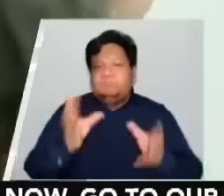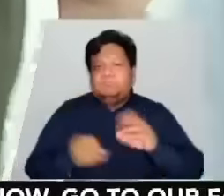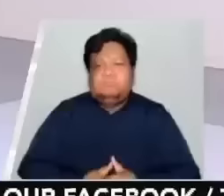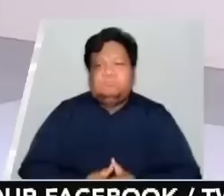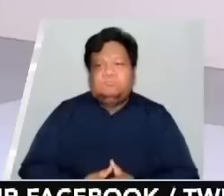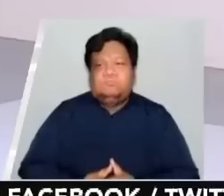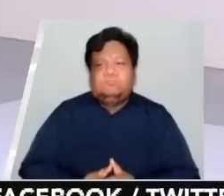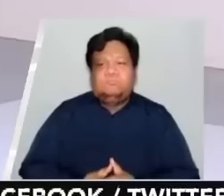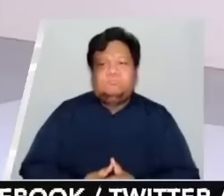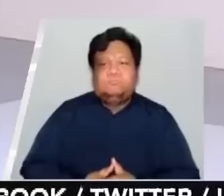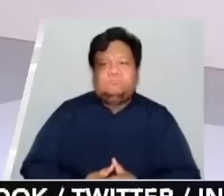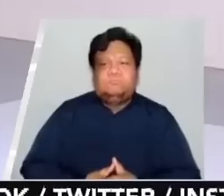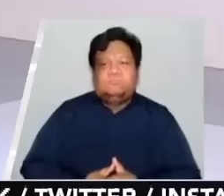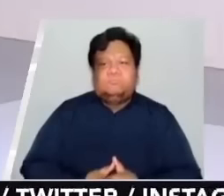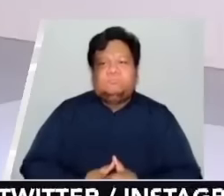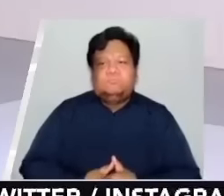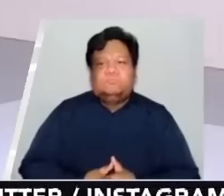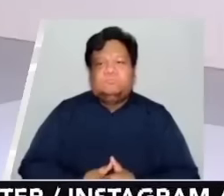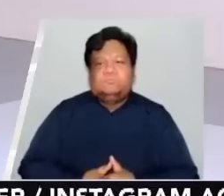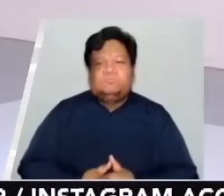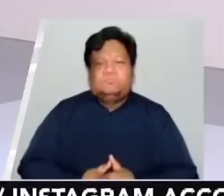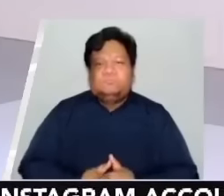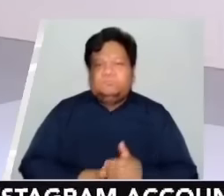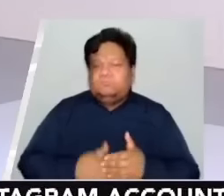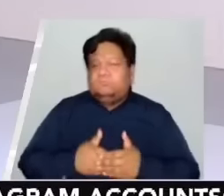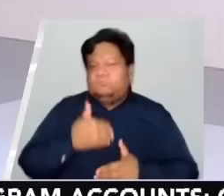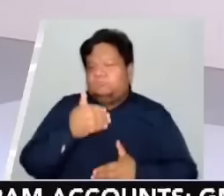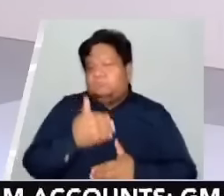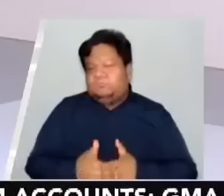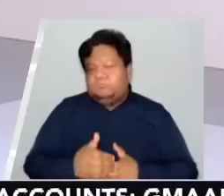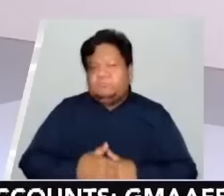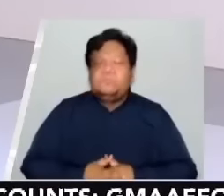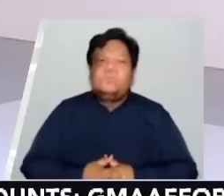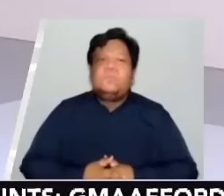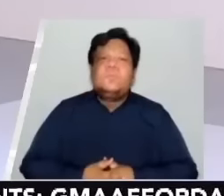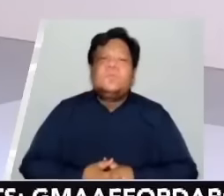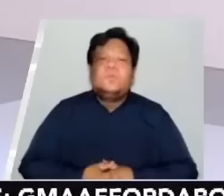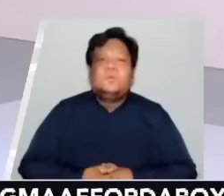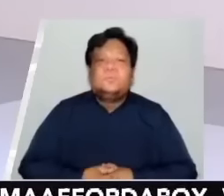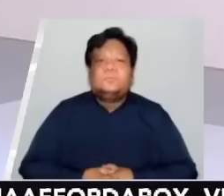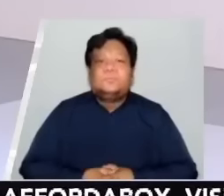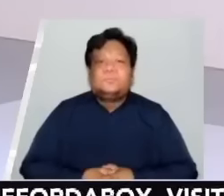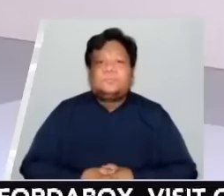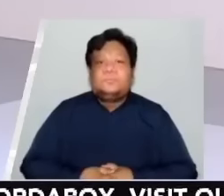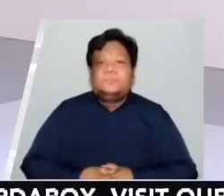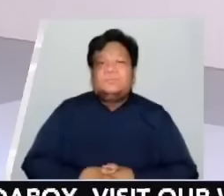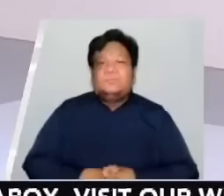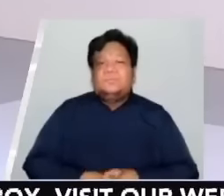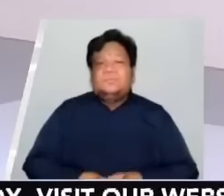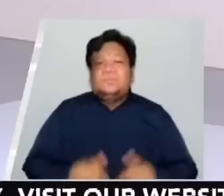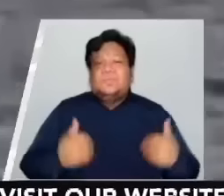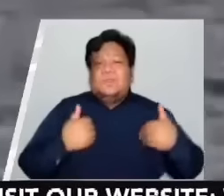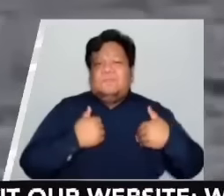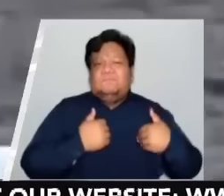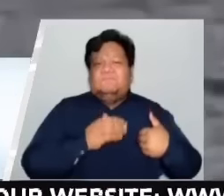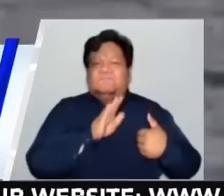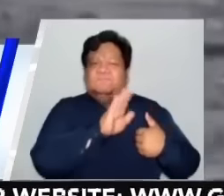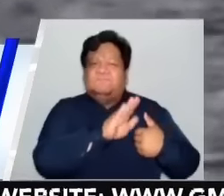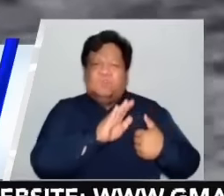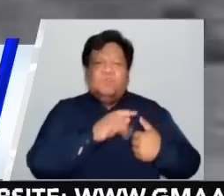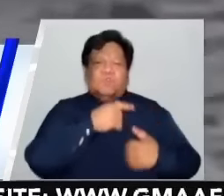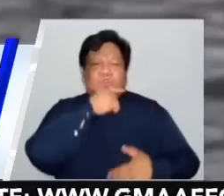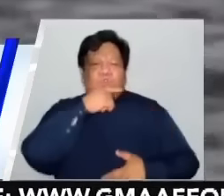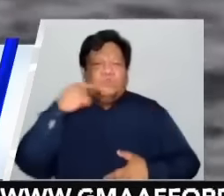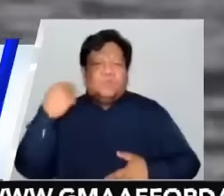News. Dumaan sa loob ng exclusive economic zone ng Pilipinas ang isang attack submarine ng Russia. Ayon sa Philippine